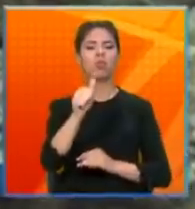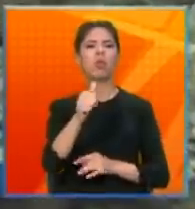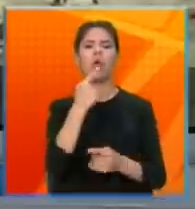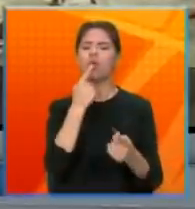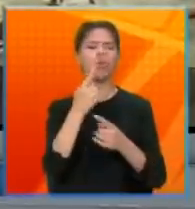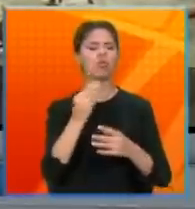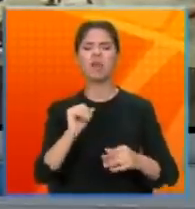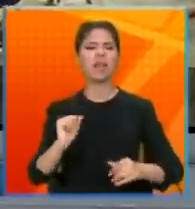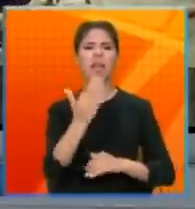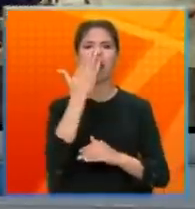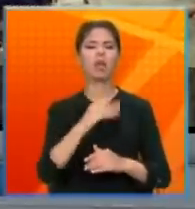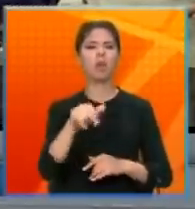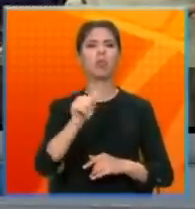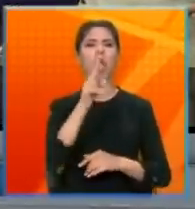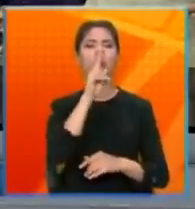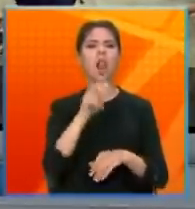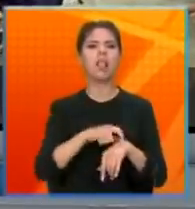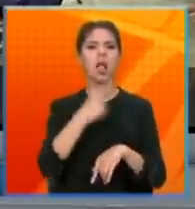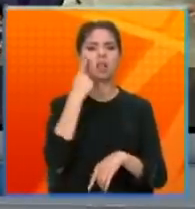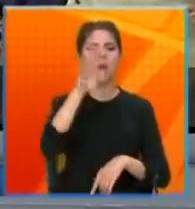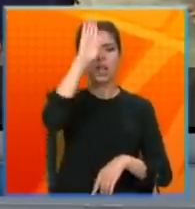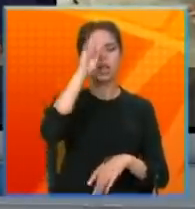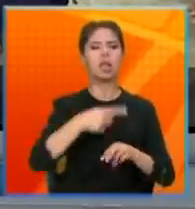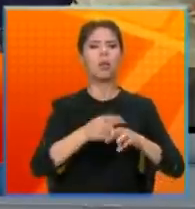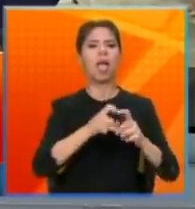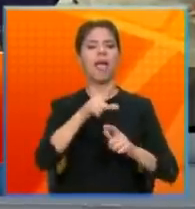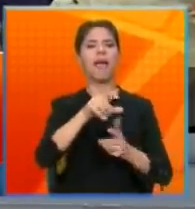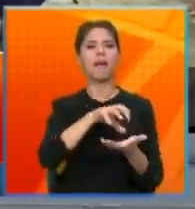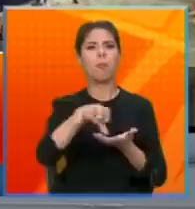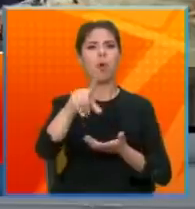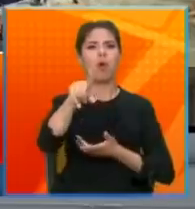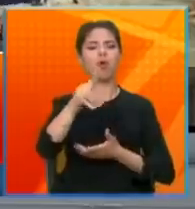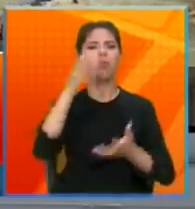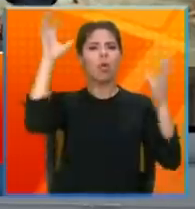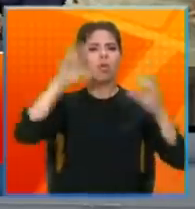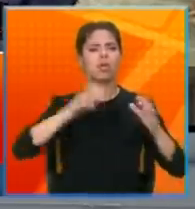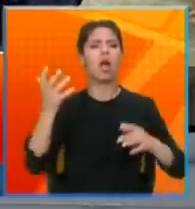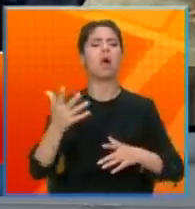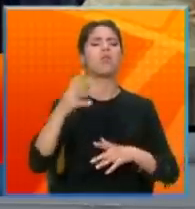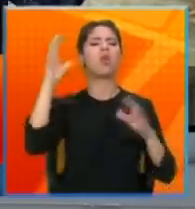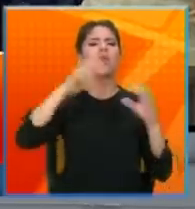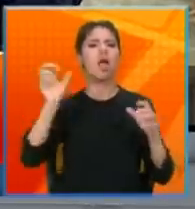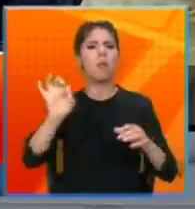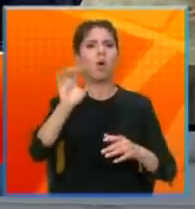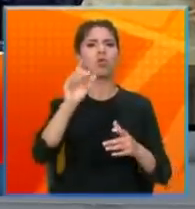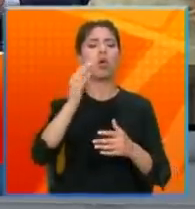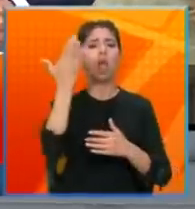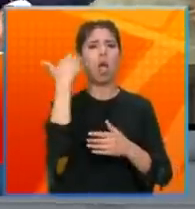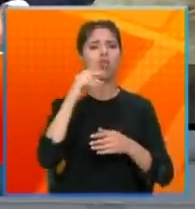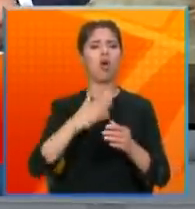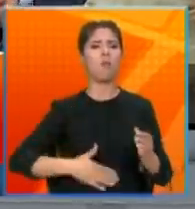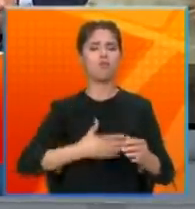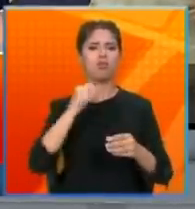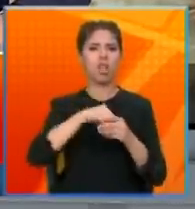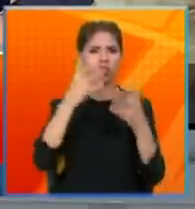söz etmeye gerek yok. Bugün öğle saatlerinde İstanbul'u ve Ege kıyılarını esir alan şiddetli sağanak ve dolu fırtınası önceki gecede Bursa'nın Kestel ilçesinde